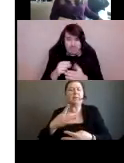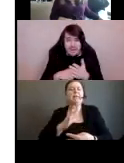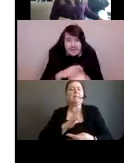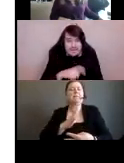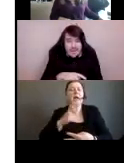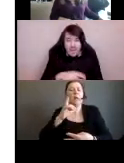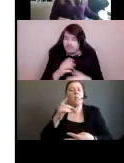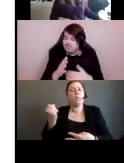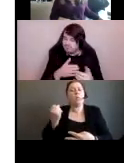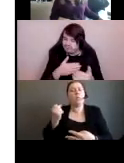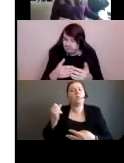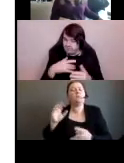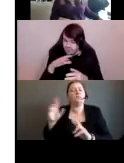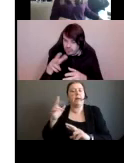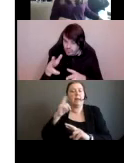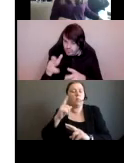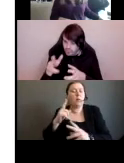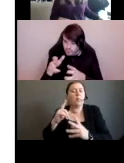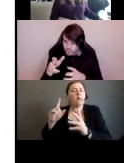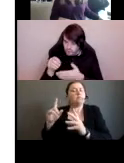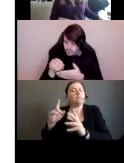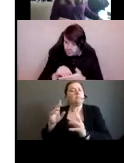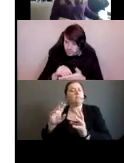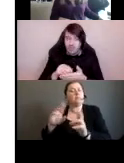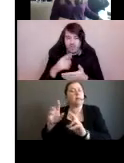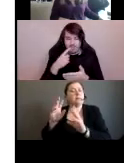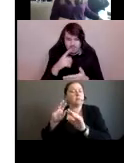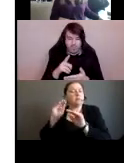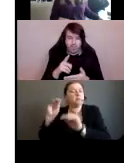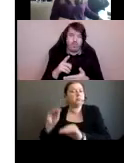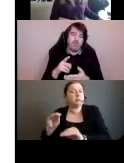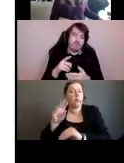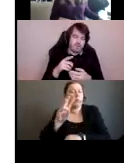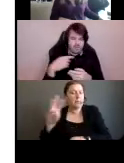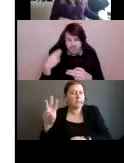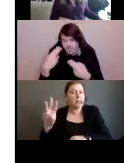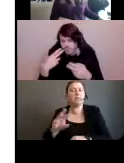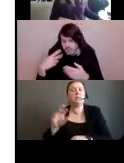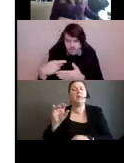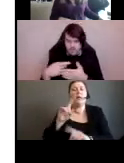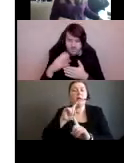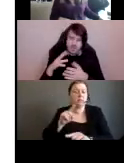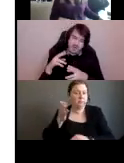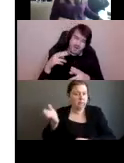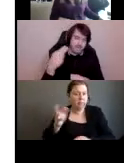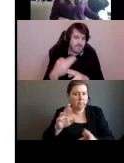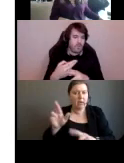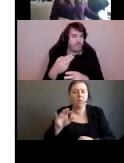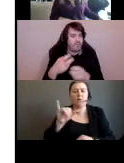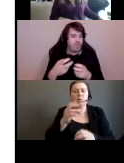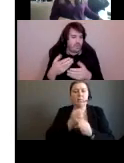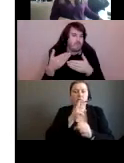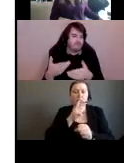nous allons utiliser ces informations pour justement répondre aux problèmes mis en lumière au sein de